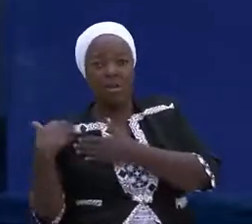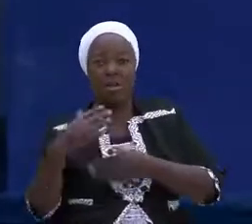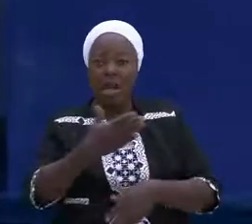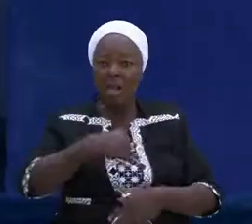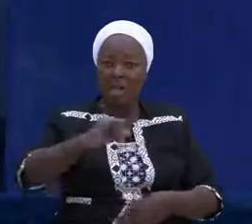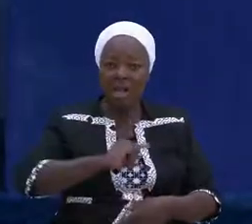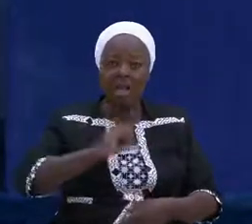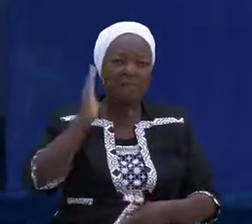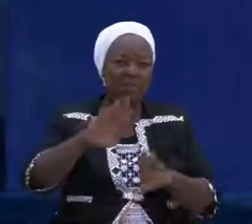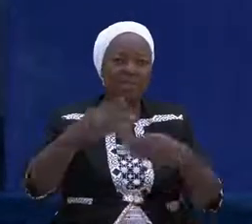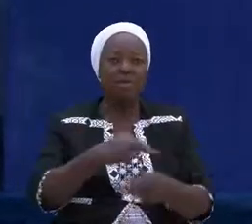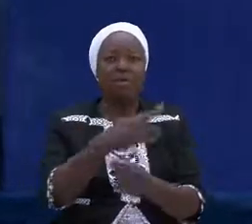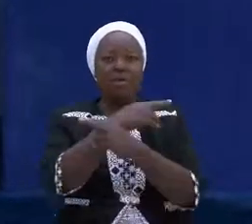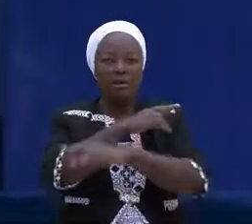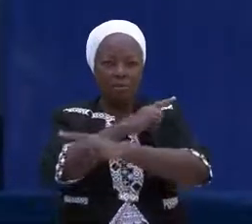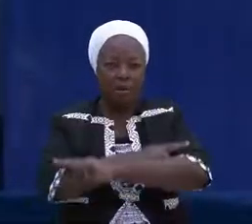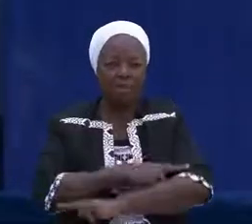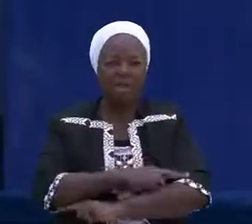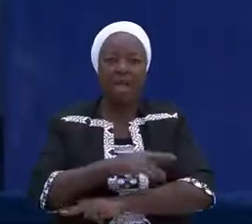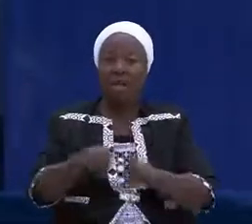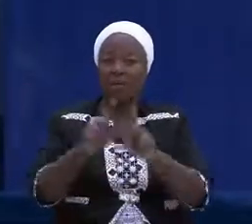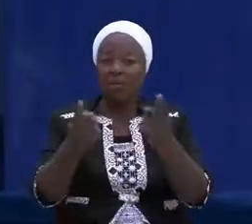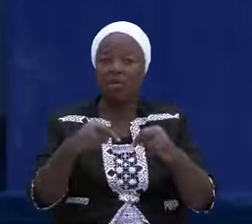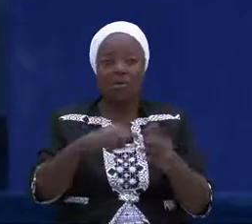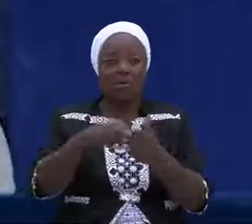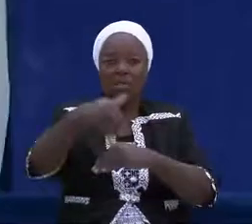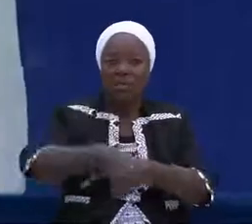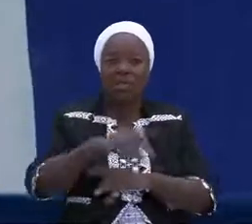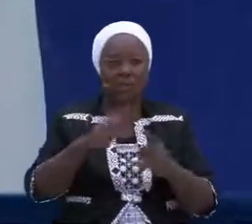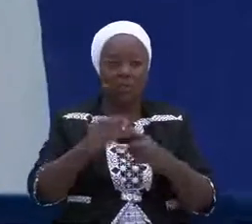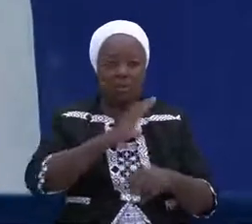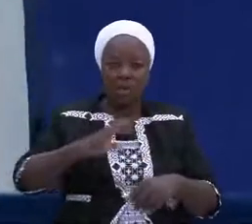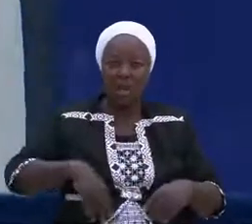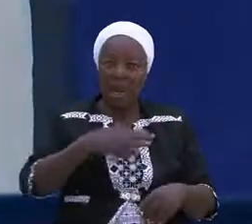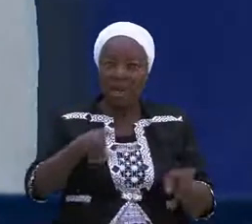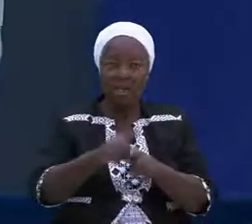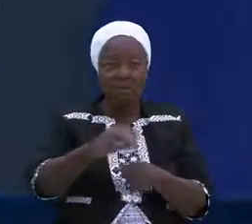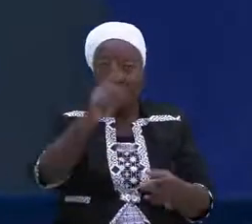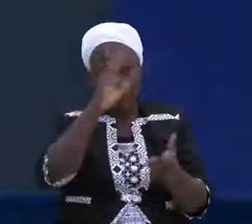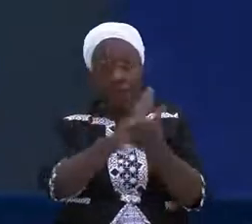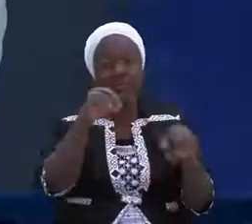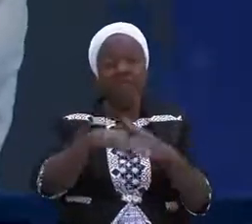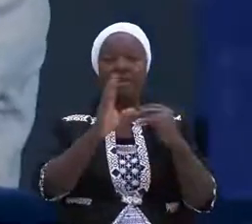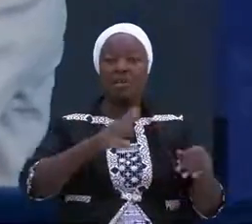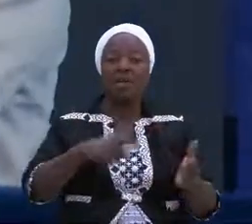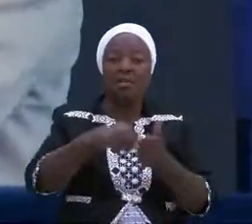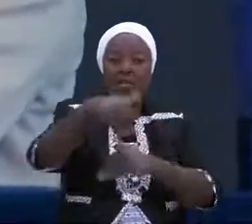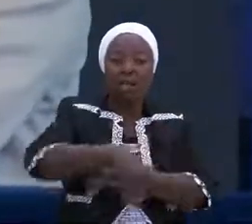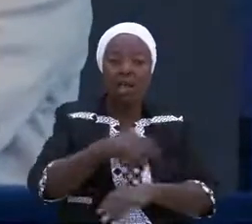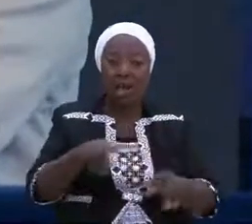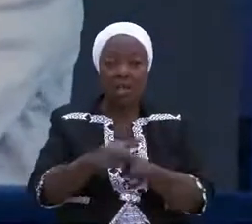repos. Comme tu viens ce soir à Christ, comme tu crois en Christ ce soir, comme